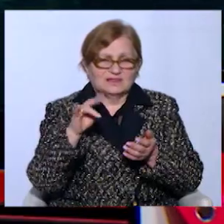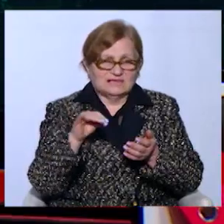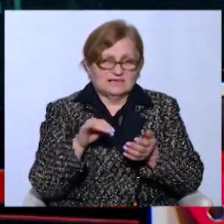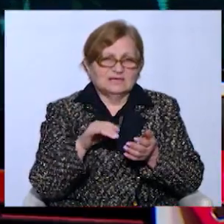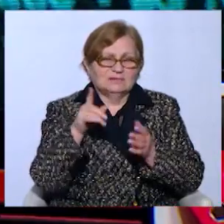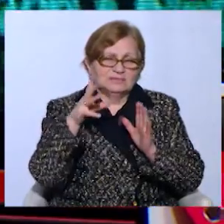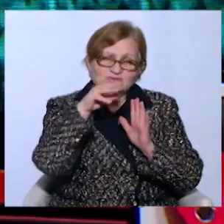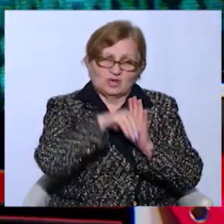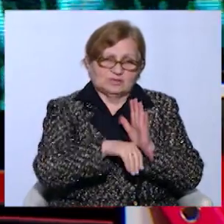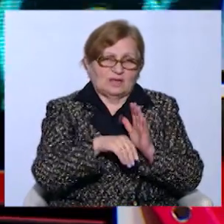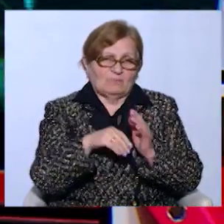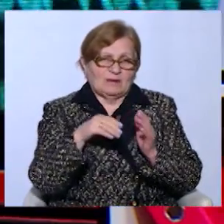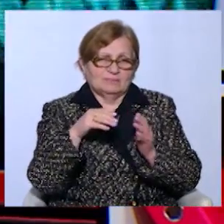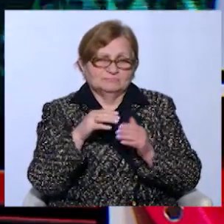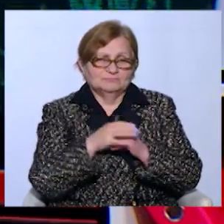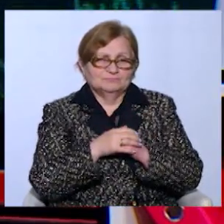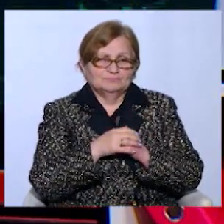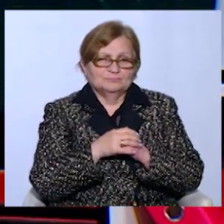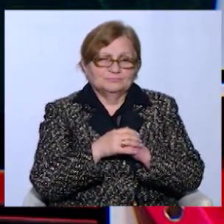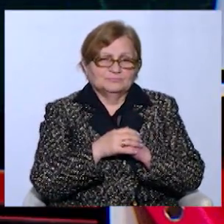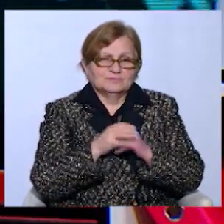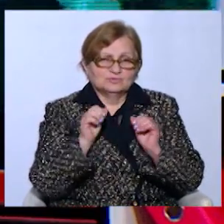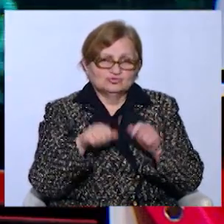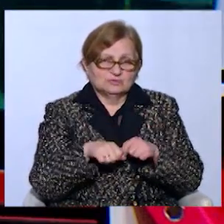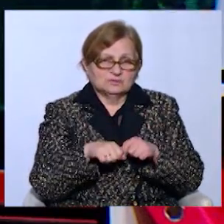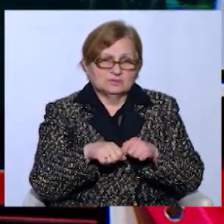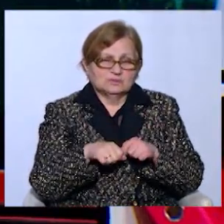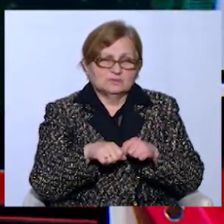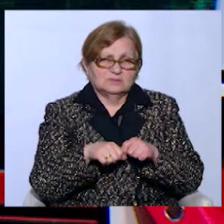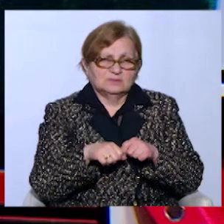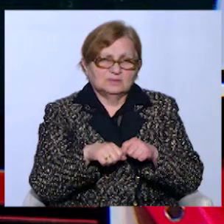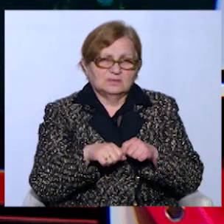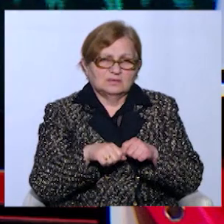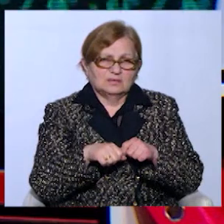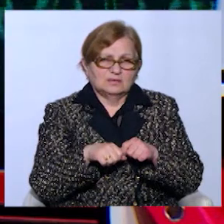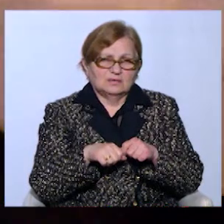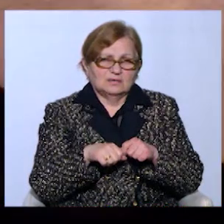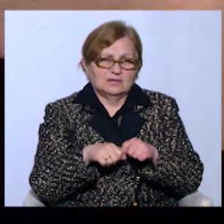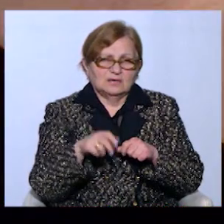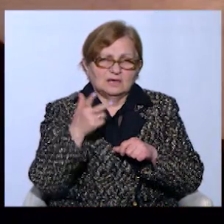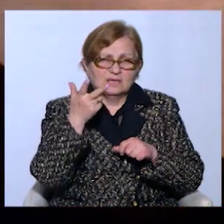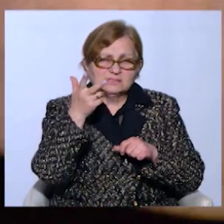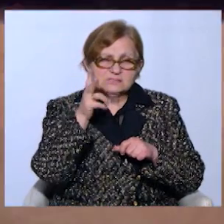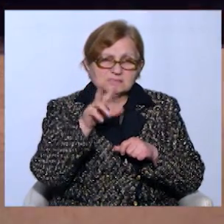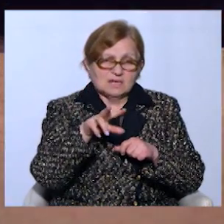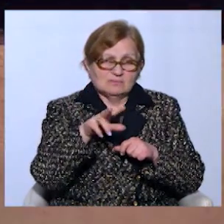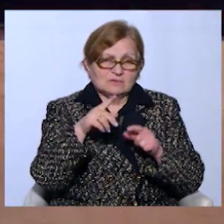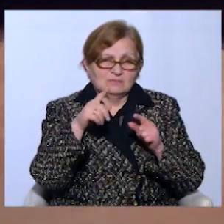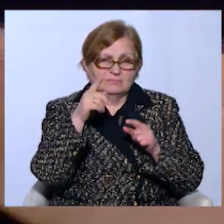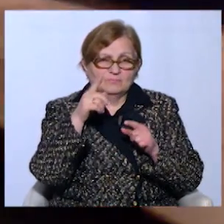მათი შედგება ეს ჩვენი ტეხილი. შეიძლება ასევე რომ მაგალითად სამი მონაკვეთი